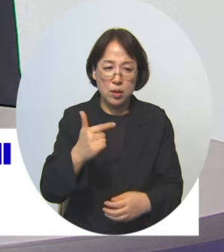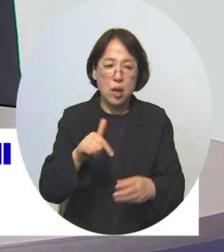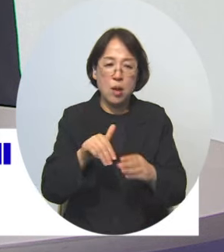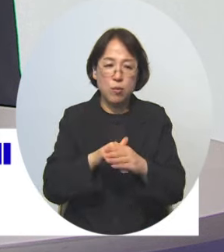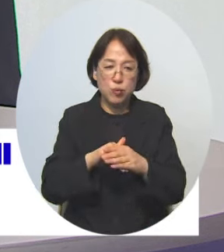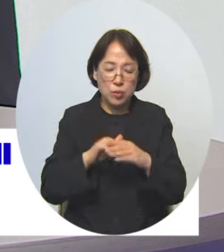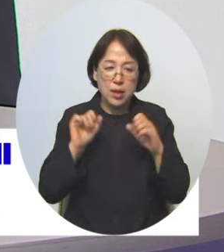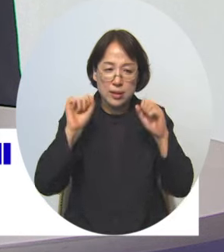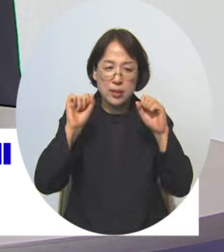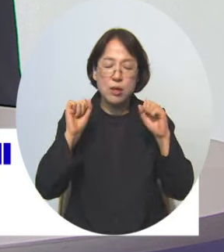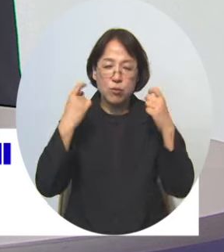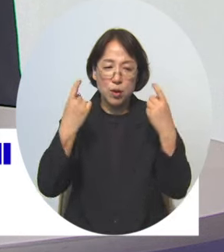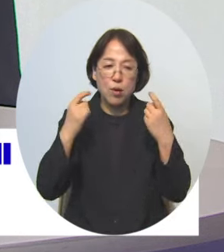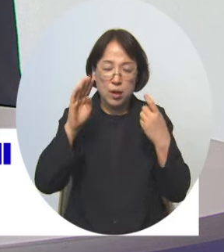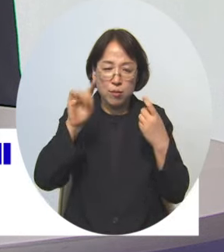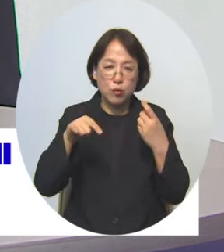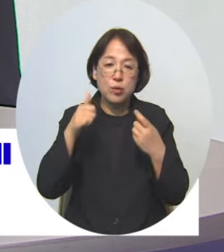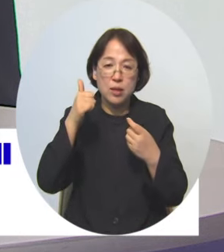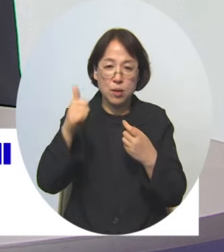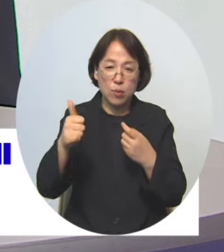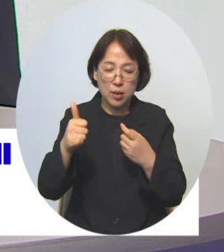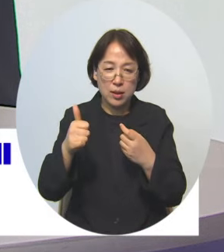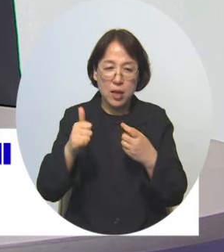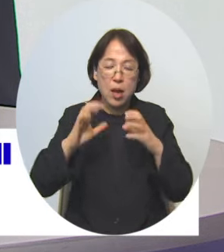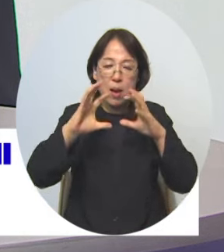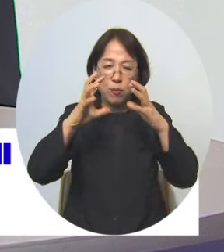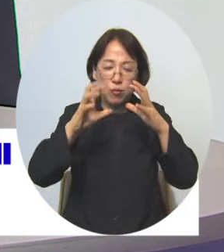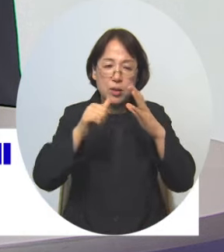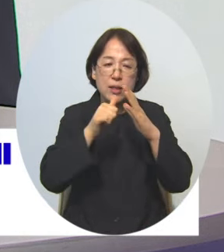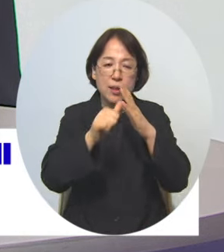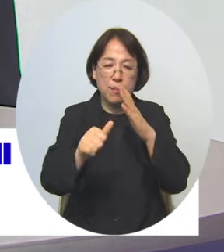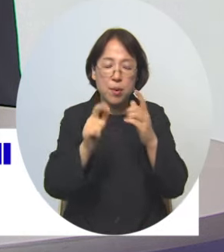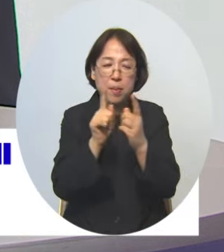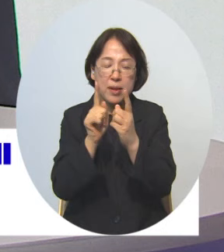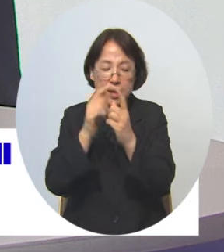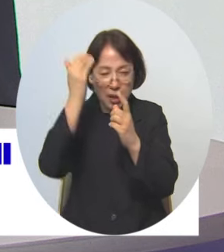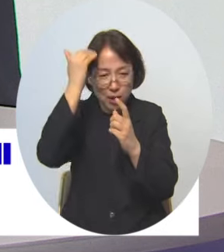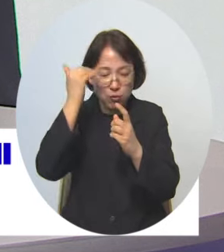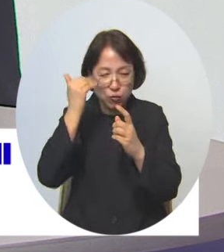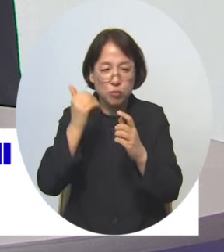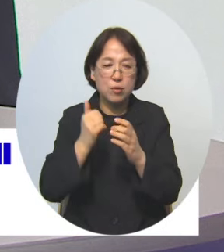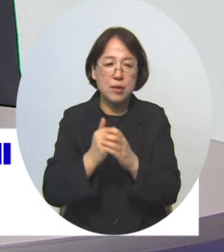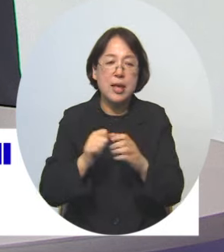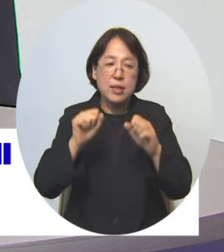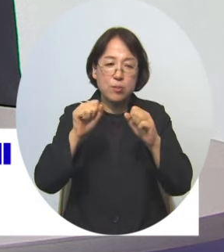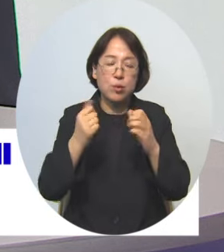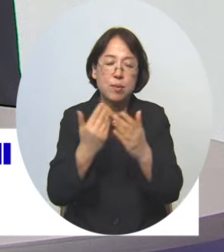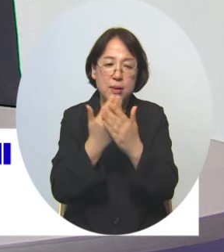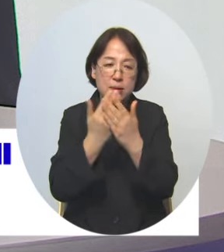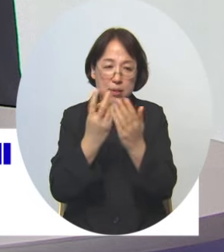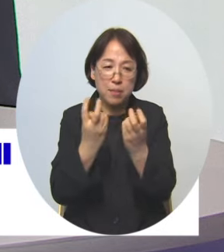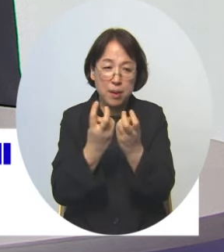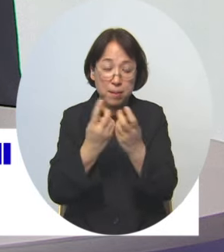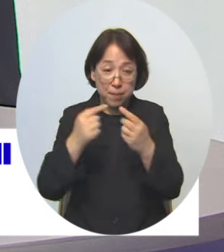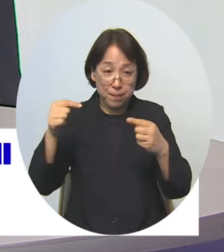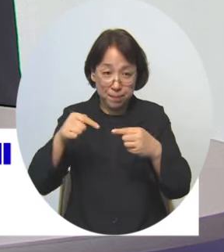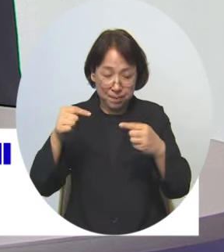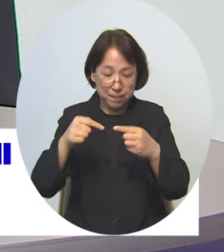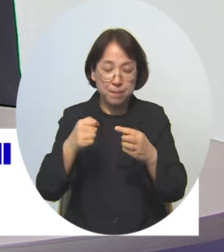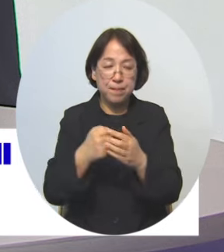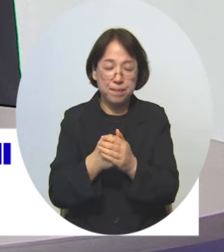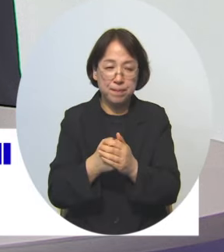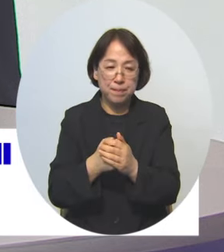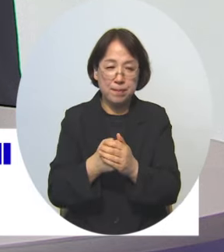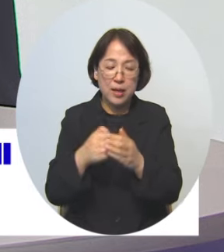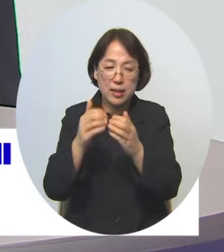등 전직 여자 배구 국가대표들을 만나 한국 스포츠 발전 방안을 논의했습니다. 이 자리에서 유 장관은 체육에 대대적인